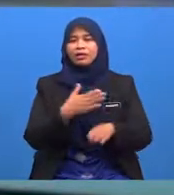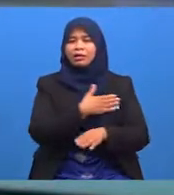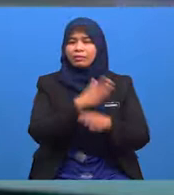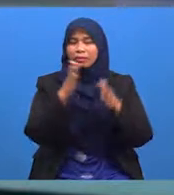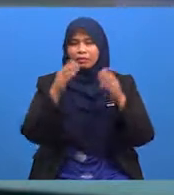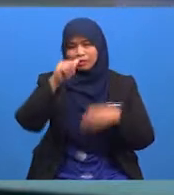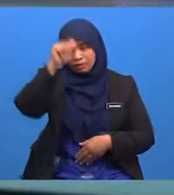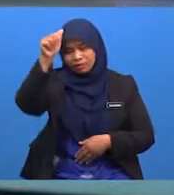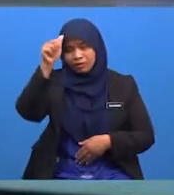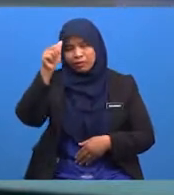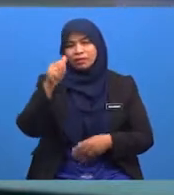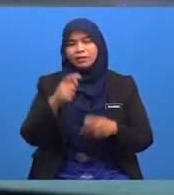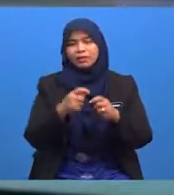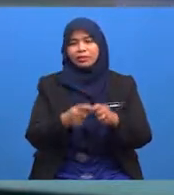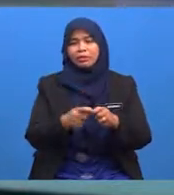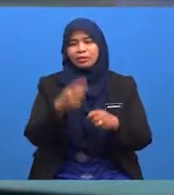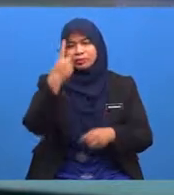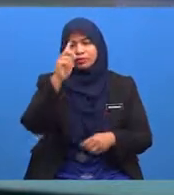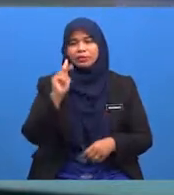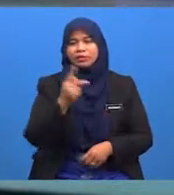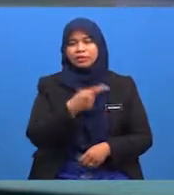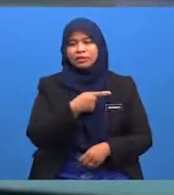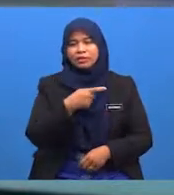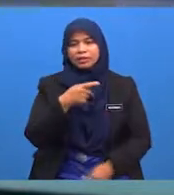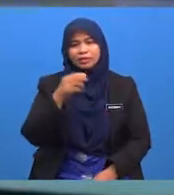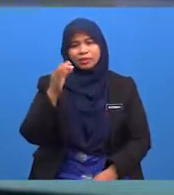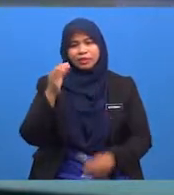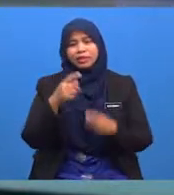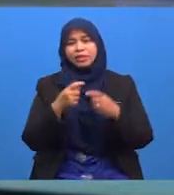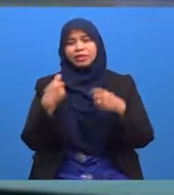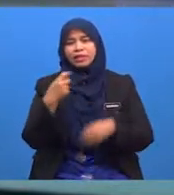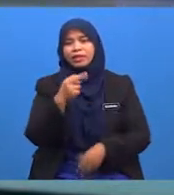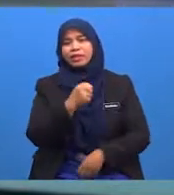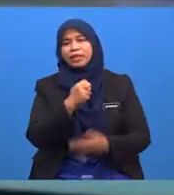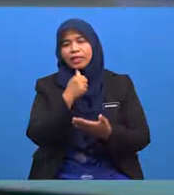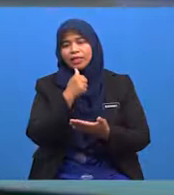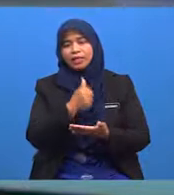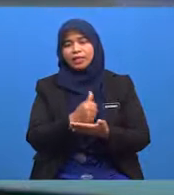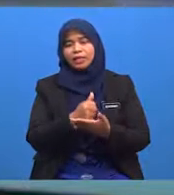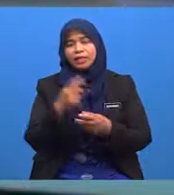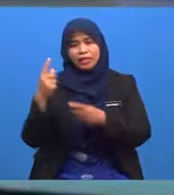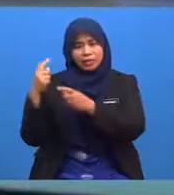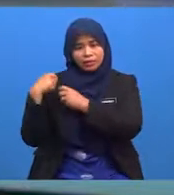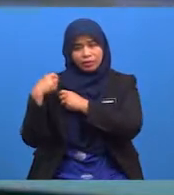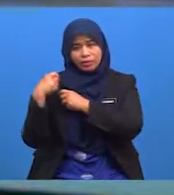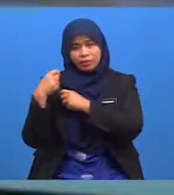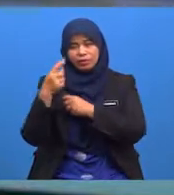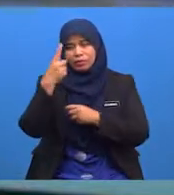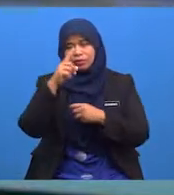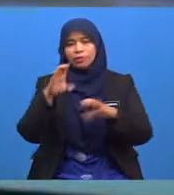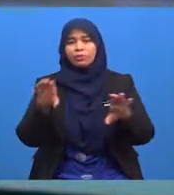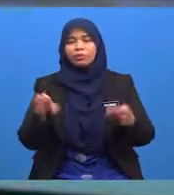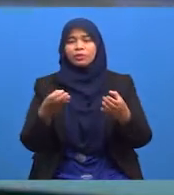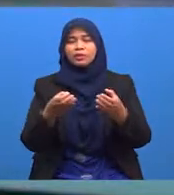amat tepat untuk kita menghayati nilai tanggungjawab yang mana ia menuntut kita untuk